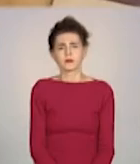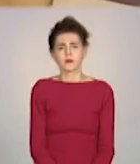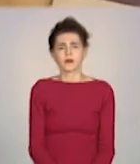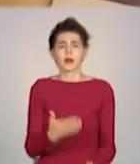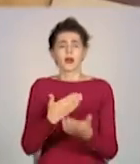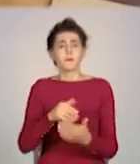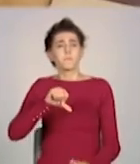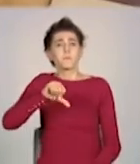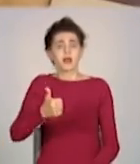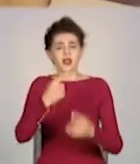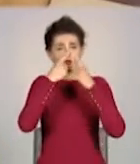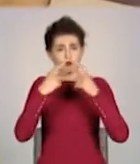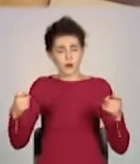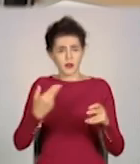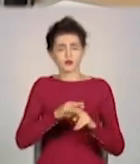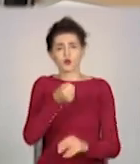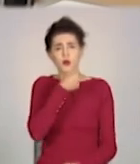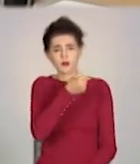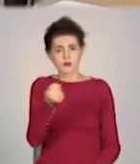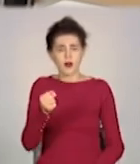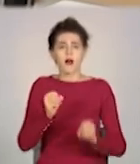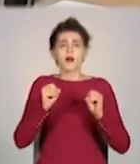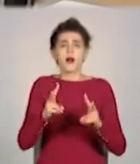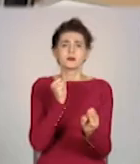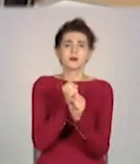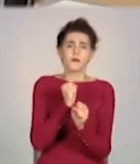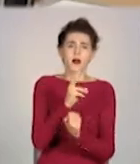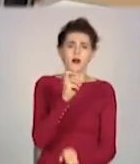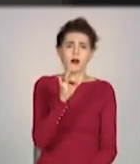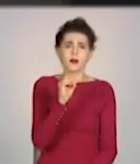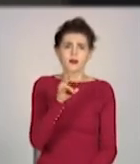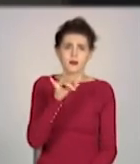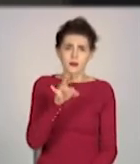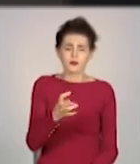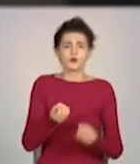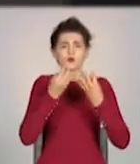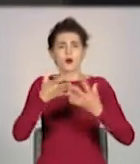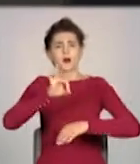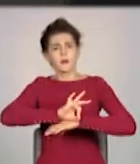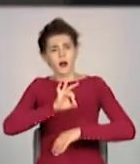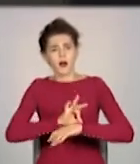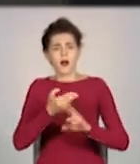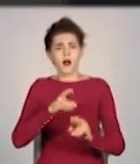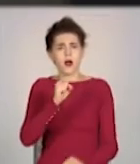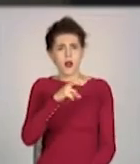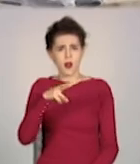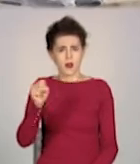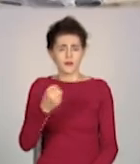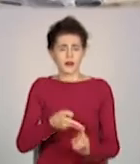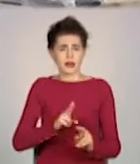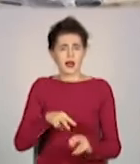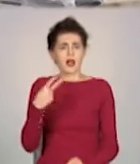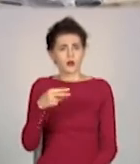Перша дізнається інформацію від журналістів, як триває карантин, скільки хворих і як лікуються. Алла – літературна